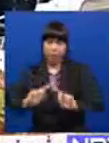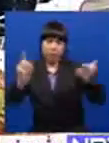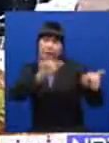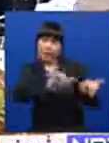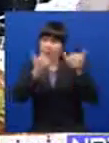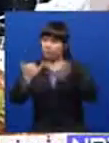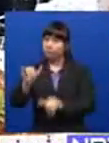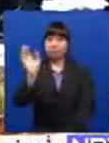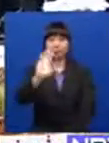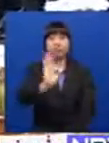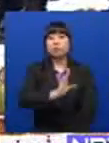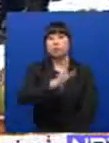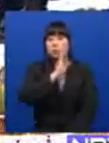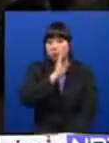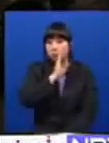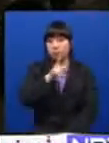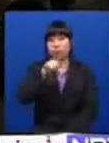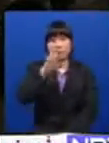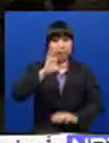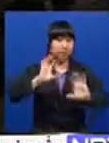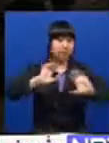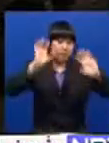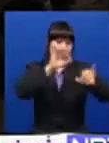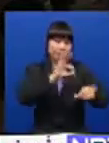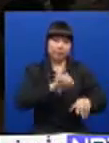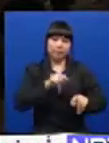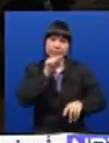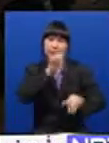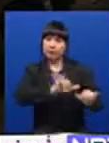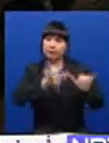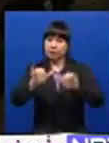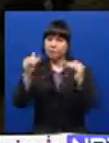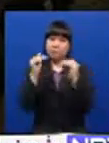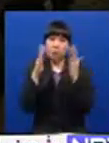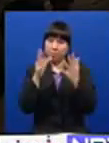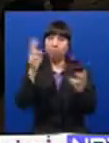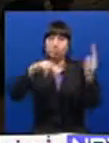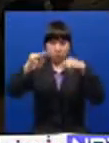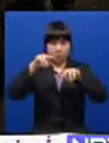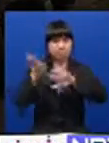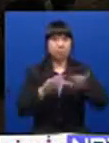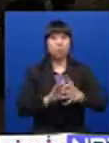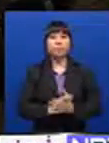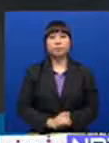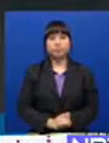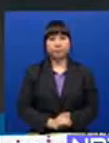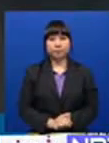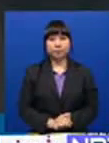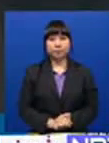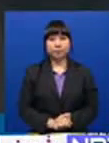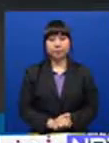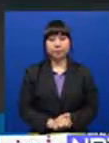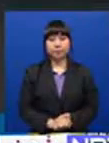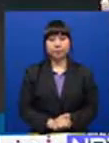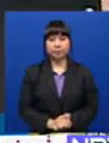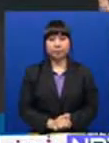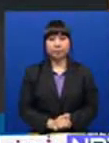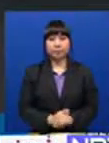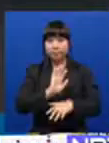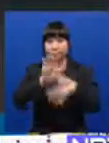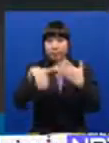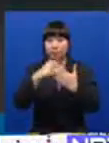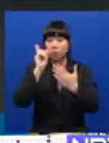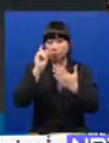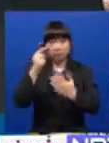ดูแลหากข้าราชการถูกโยกย้ายไม่เป็นธรรมนิชาสาทรกิจนะทุกคนต้องมี